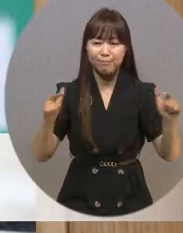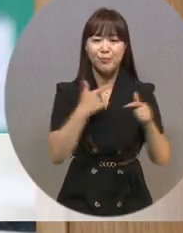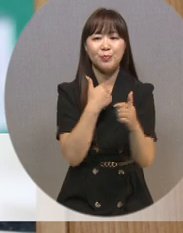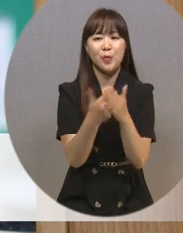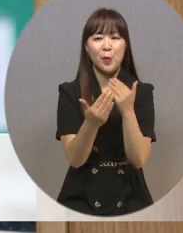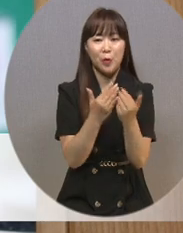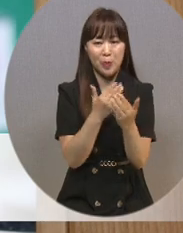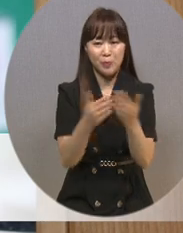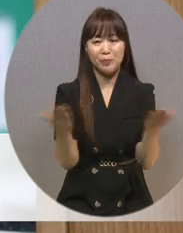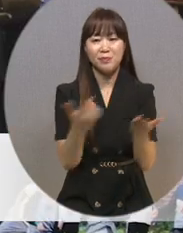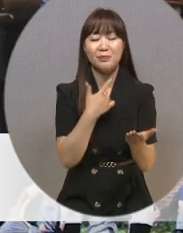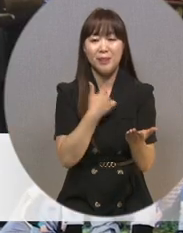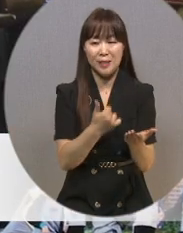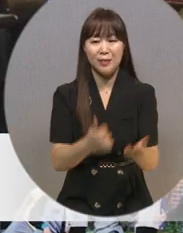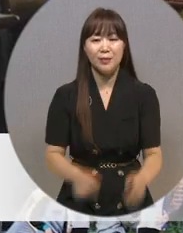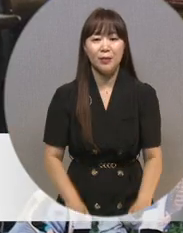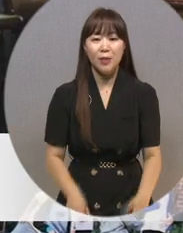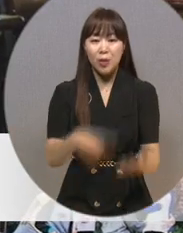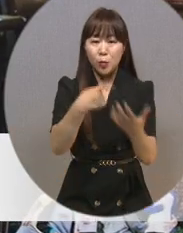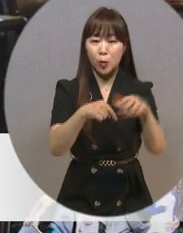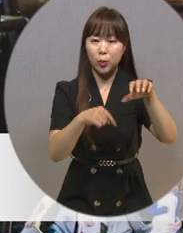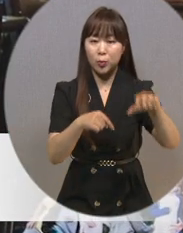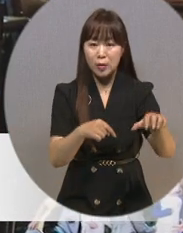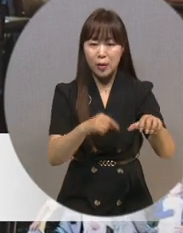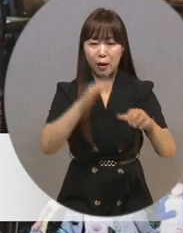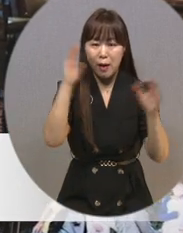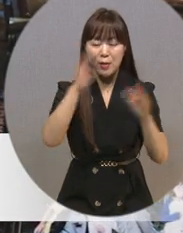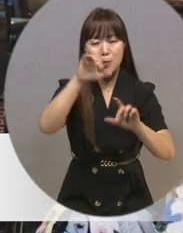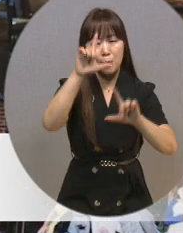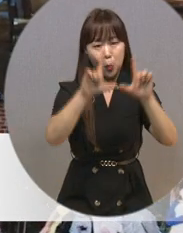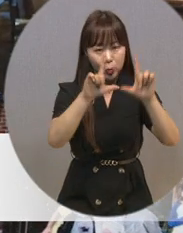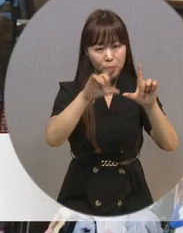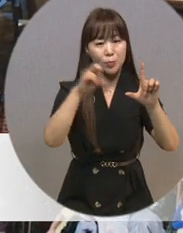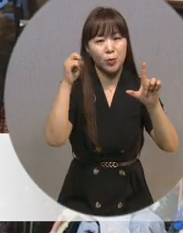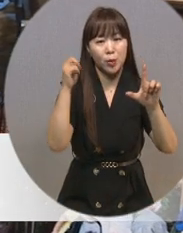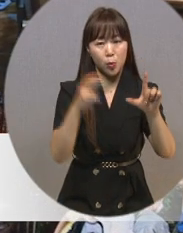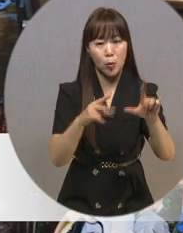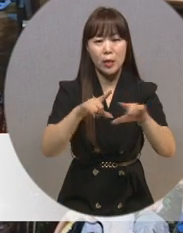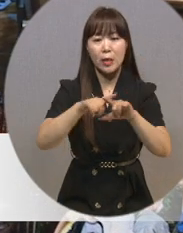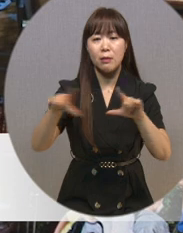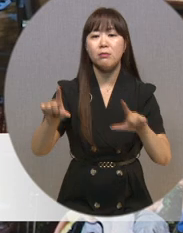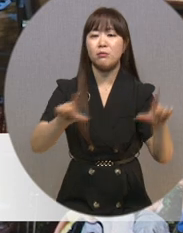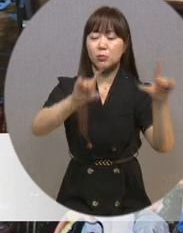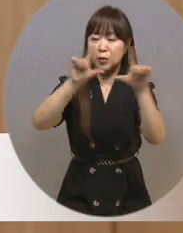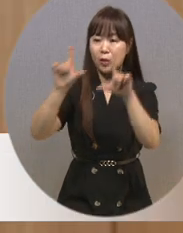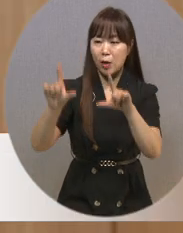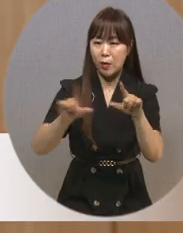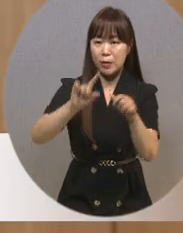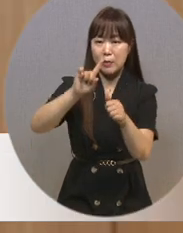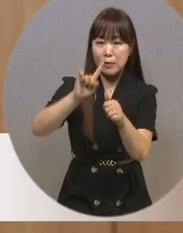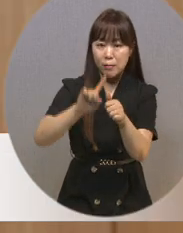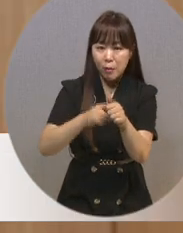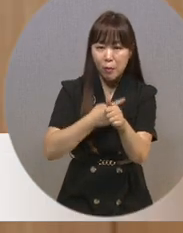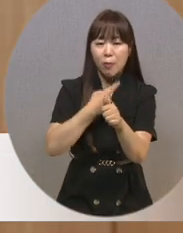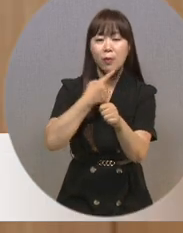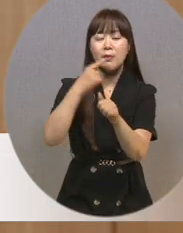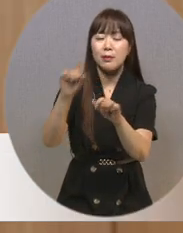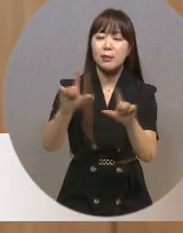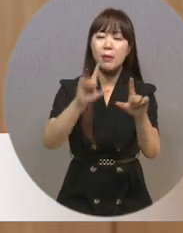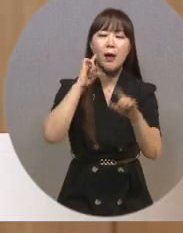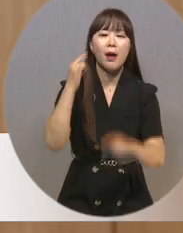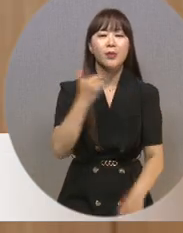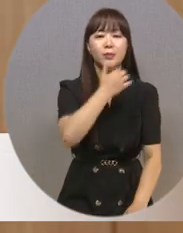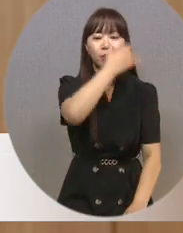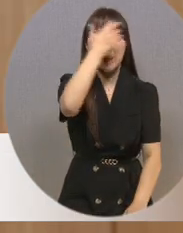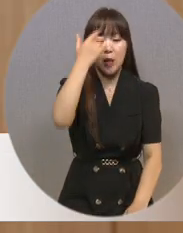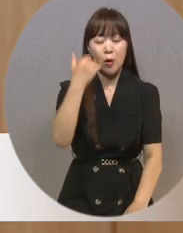하고 근무를 했습니다. 교육 현장에서 학생들 모습뿐만 아니라 또 일상 속에서 자연과 또 삶의